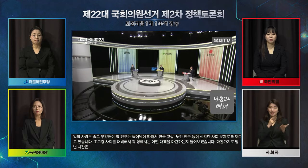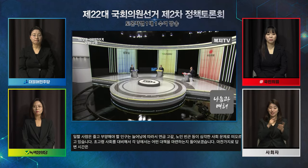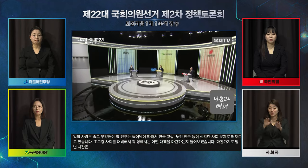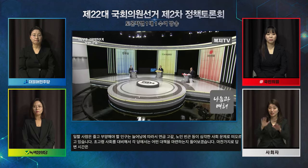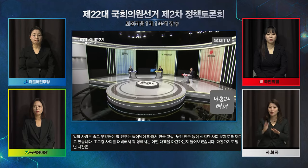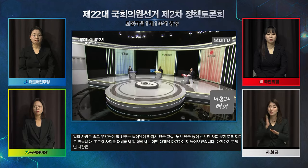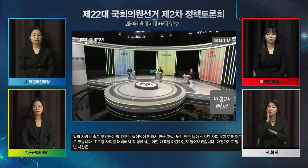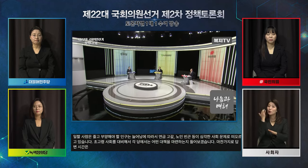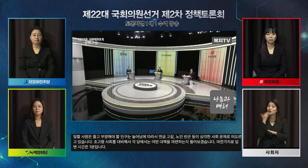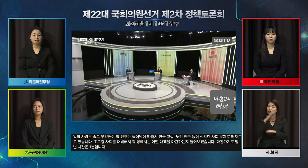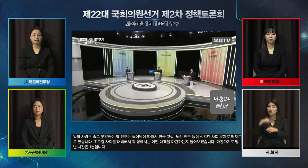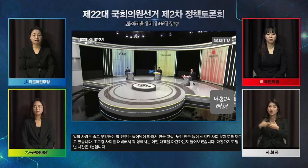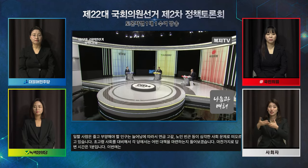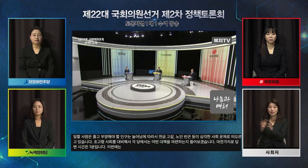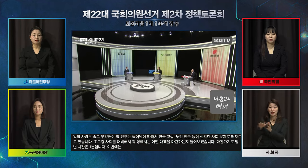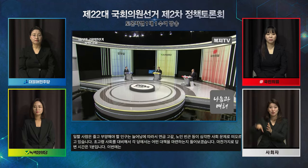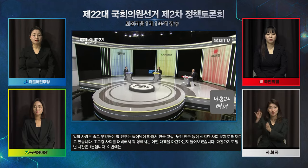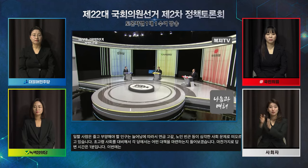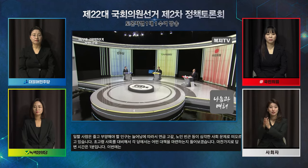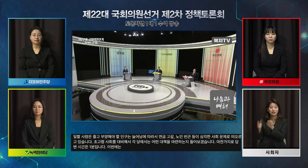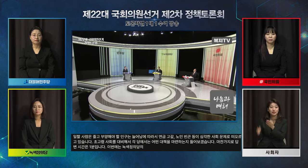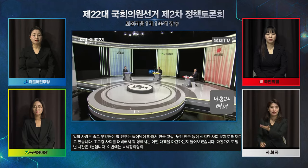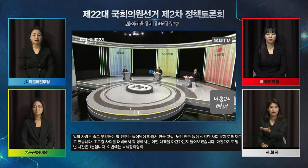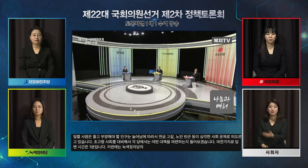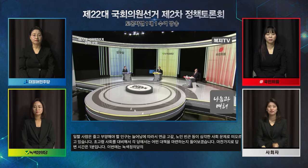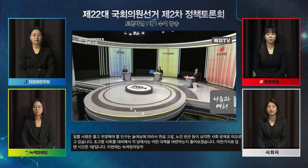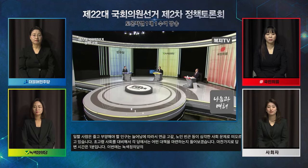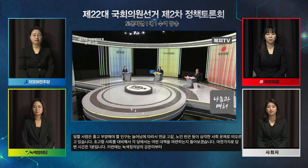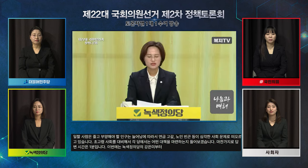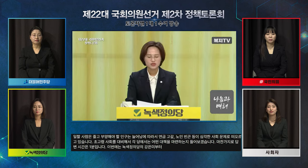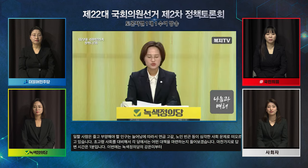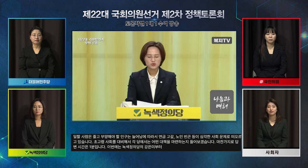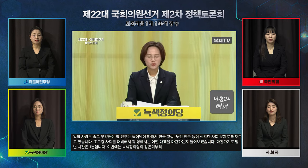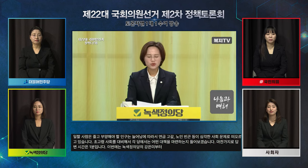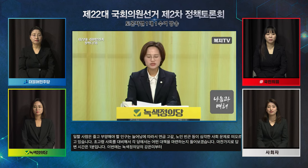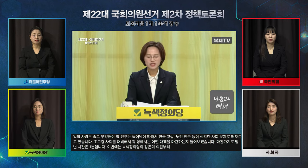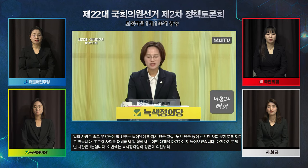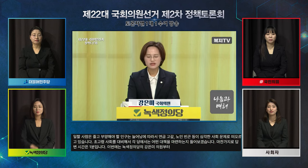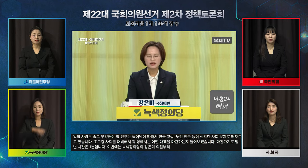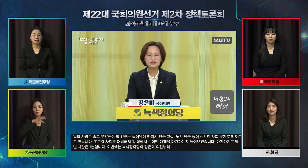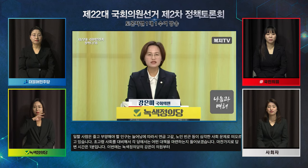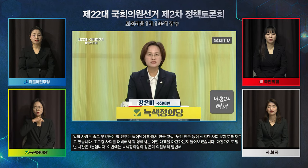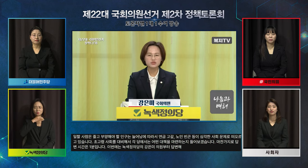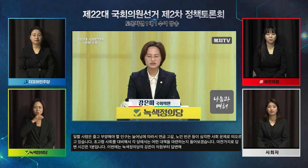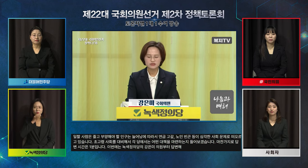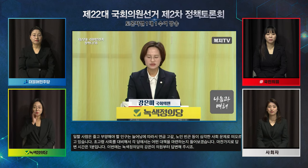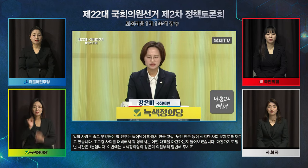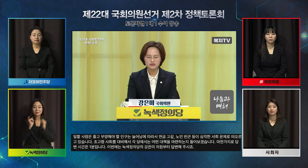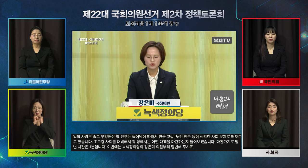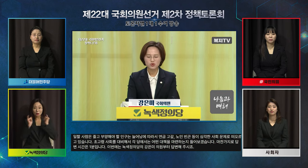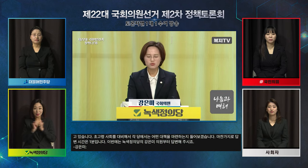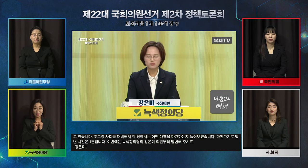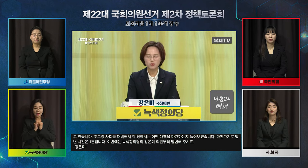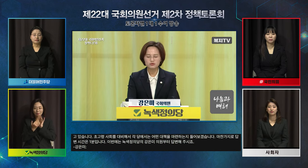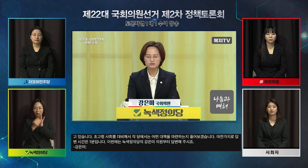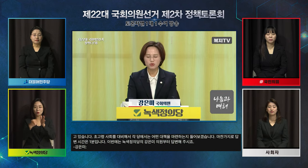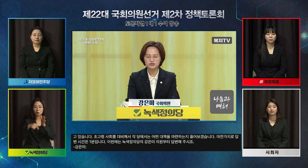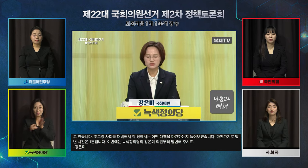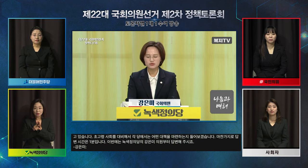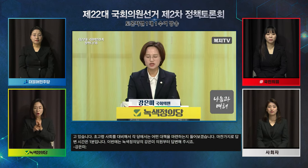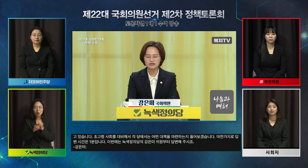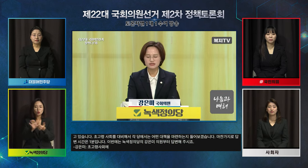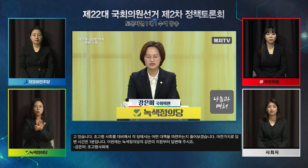녹색 정의당의 강은미 의원부터 답변해 주시죠. 네. 초고령 사회에 대응하기 위해서는 돌봄